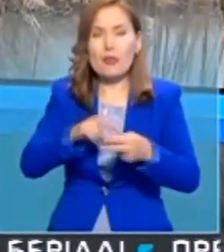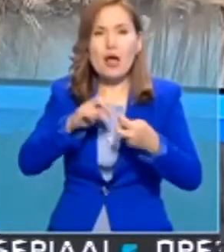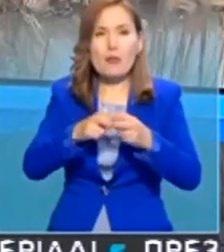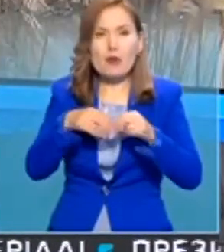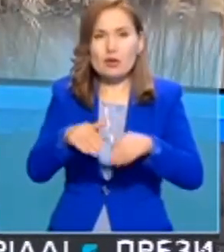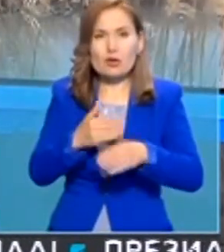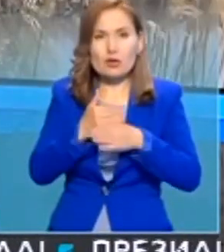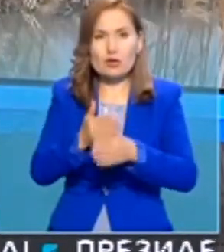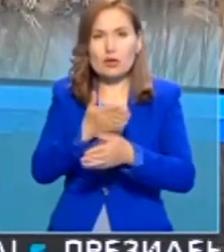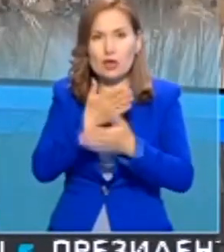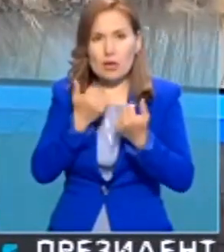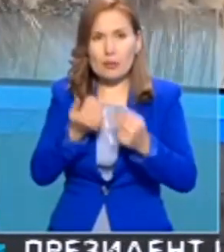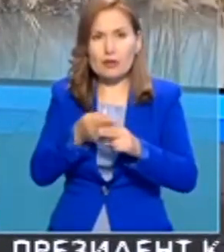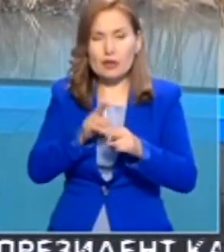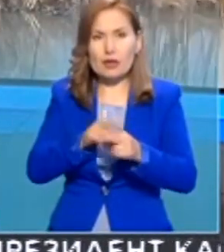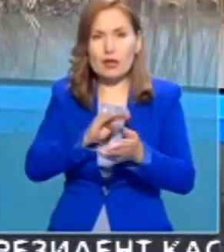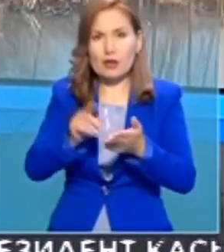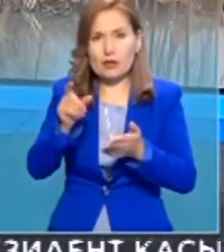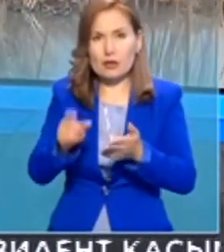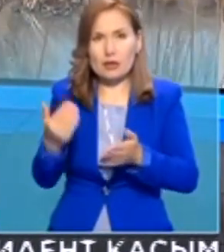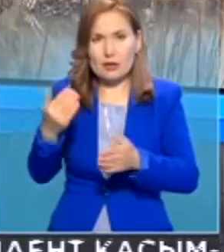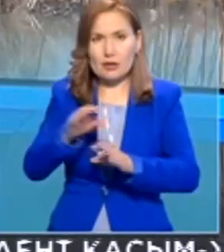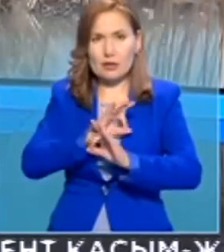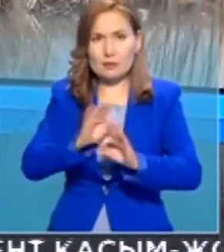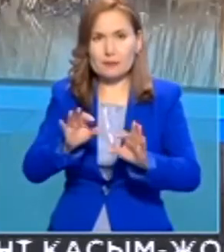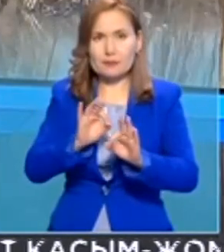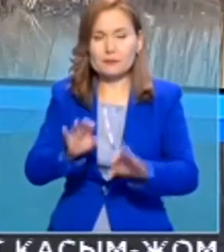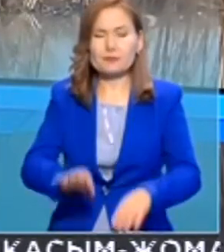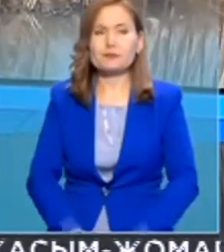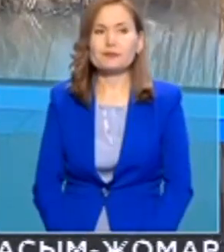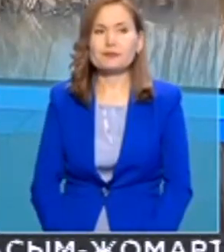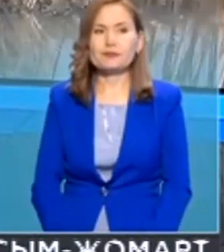де, пәрмен де болмай тұр. Олжас Керейхан тұрғындармен тілдесті.